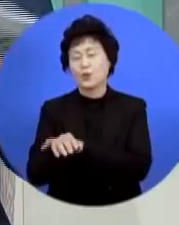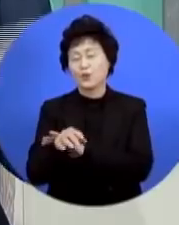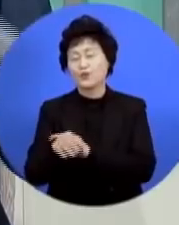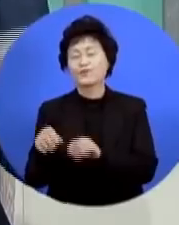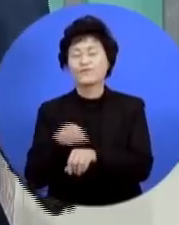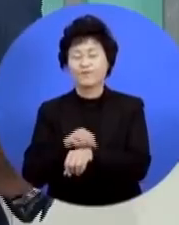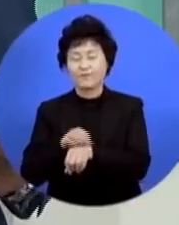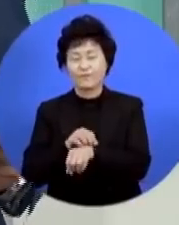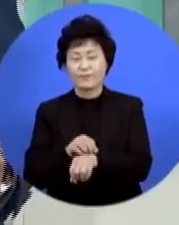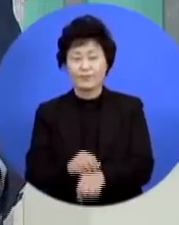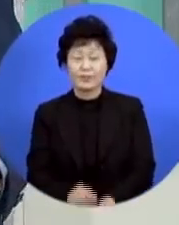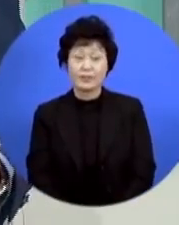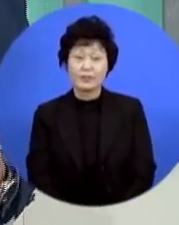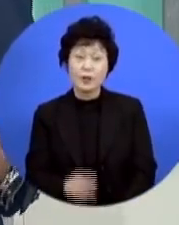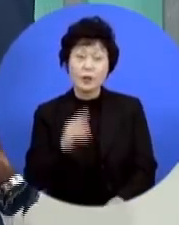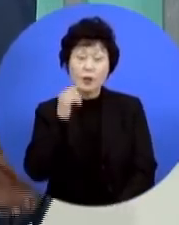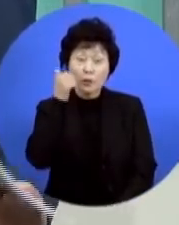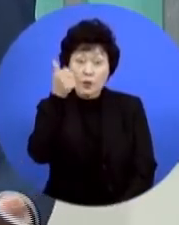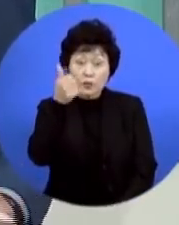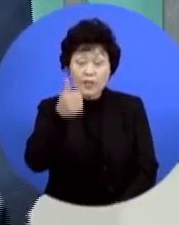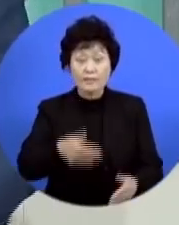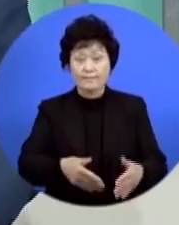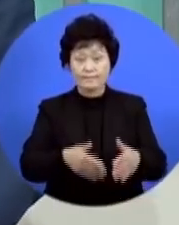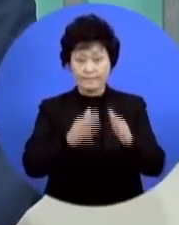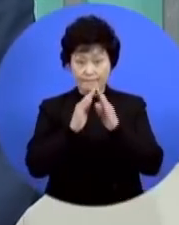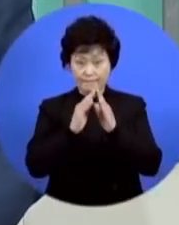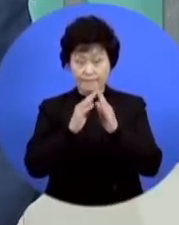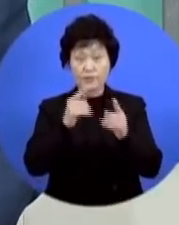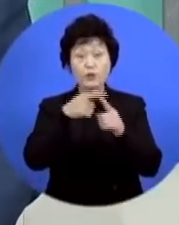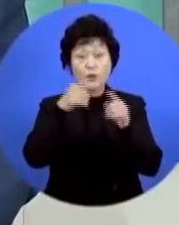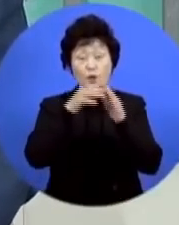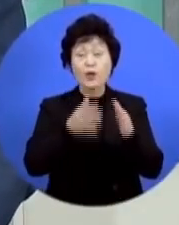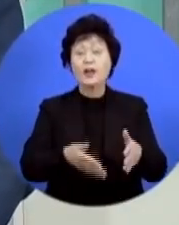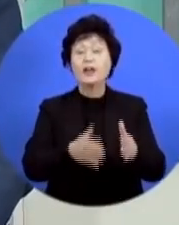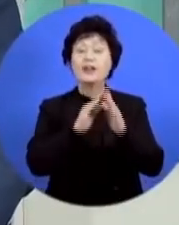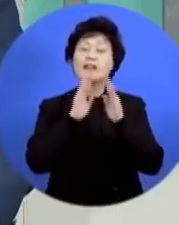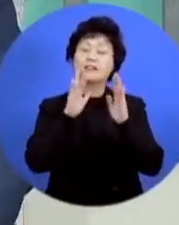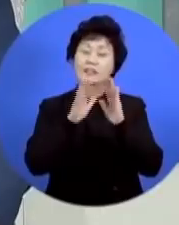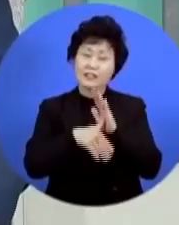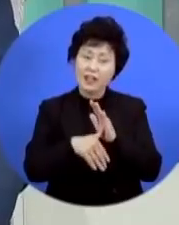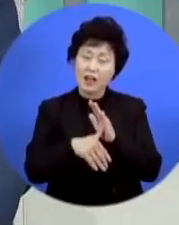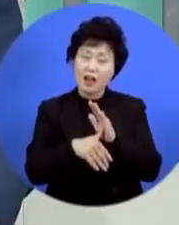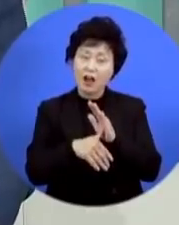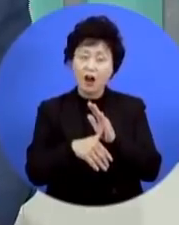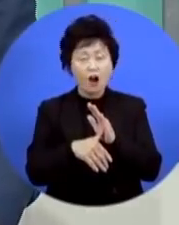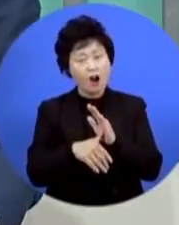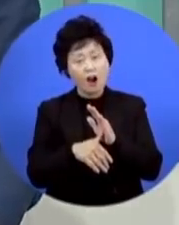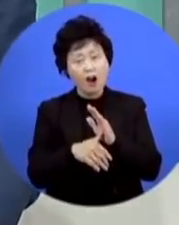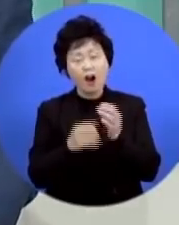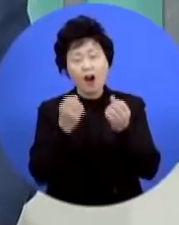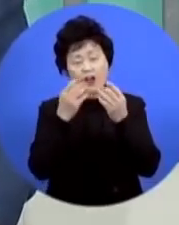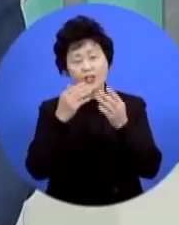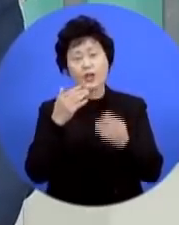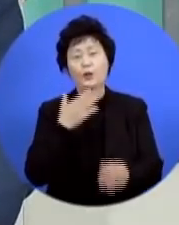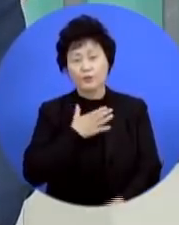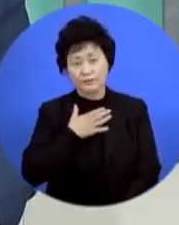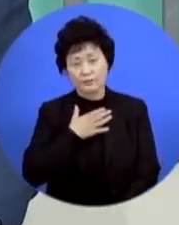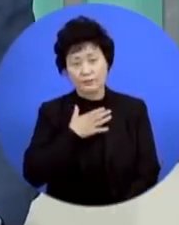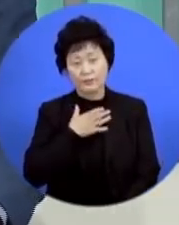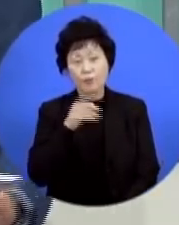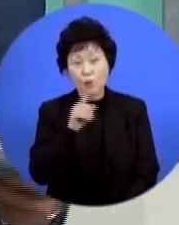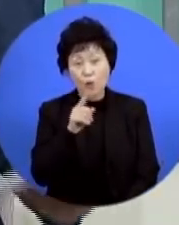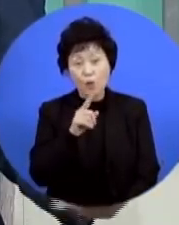참 새로운 모습이었어요. 사실은. 그게 개척교회 그러면은 어려움이란 단어가 뒤따라오잖아요. 그런데 목사님은 워낙 스타성이